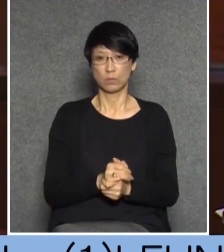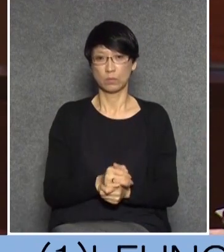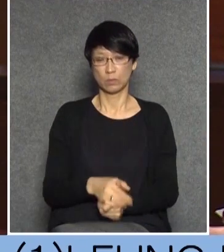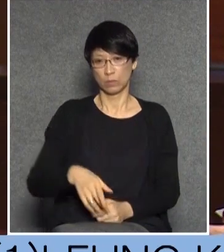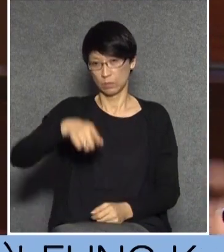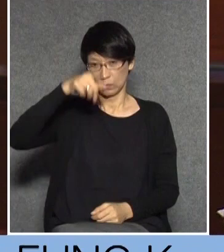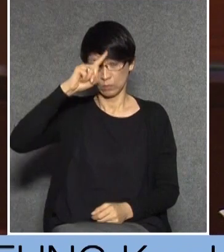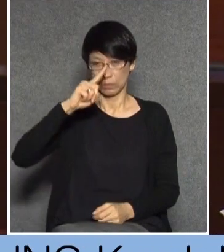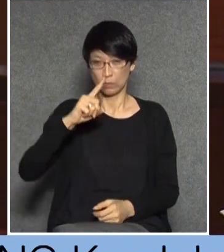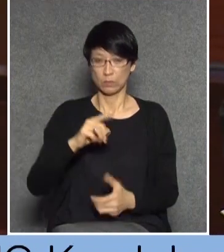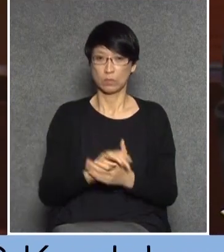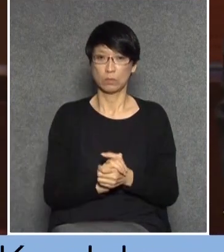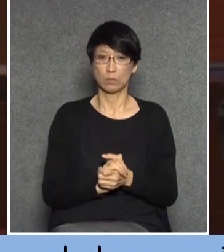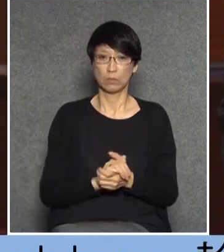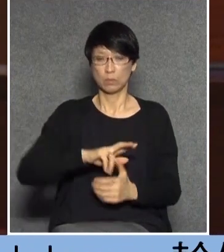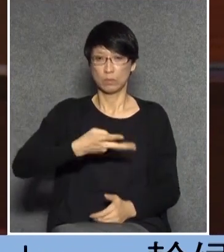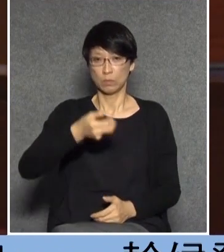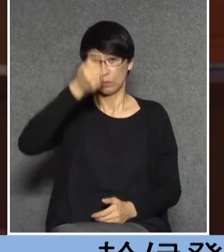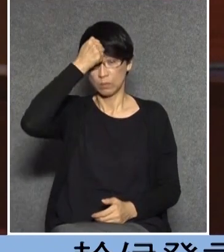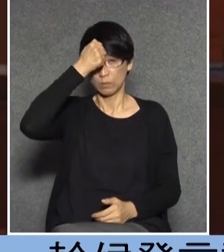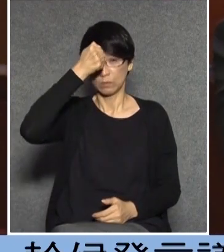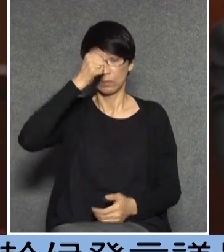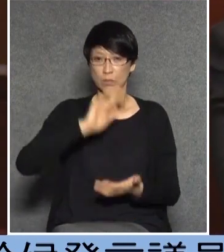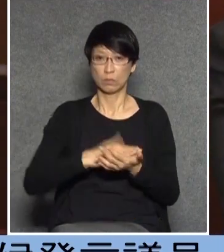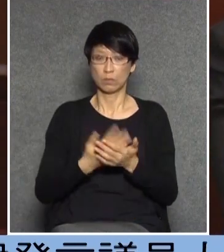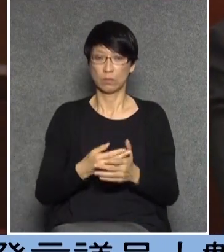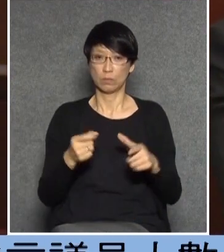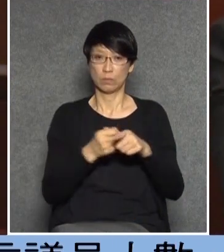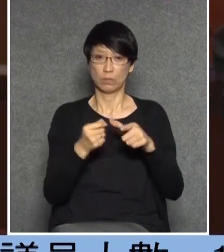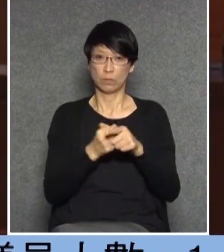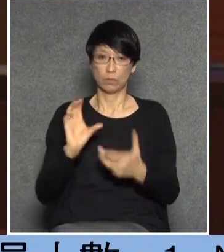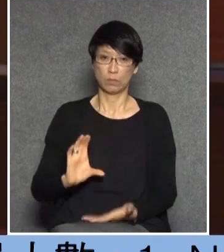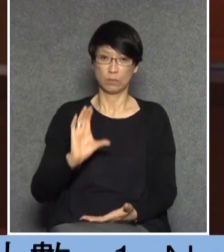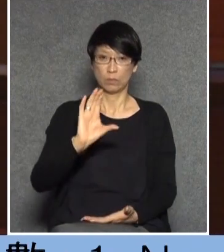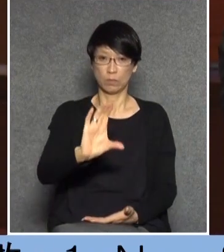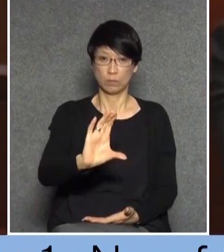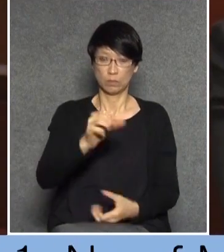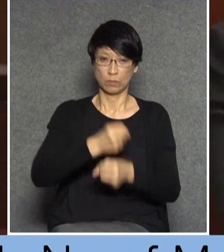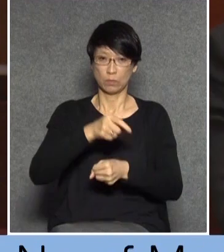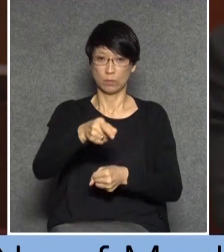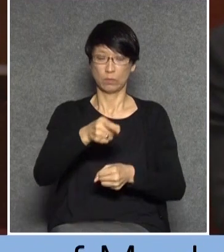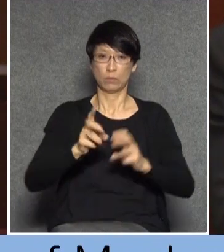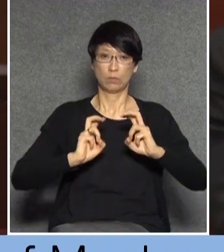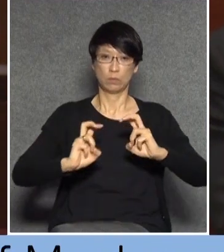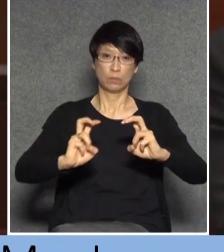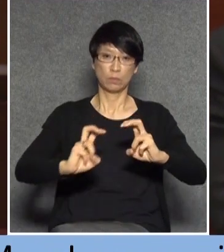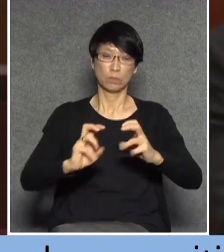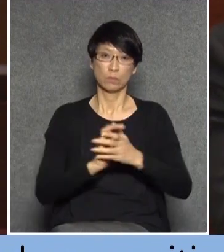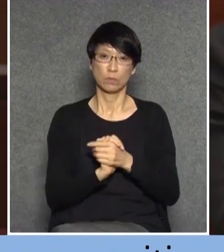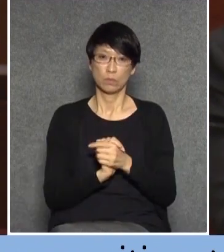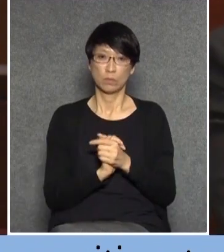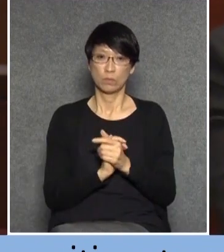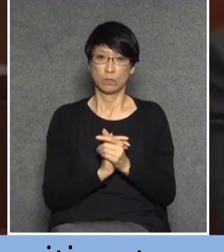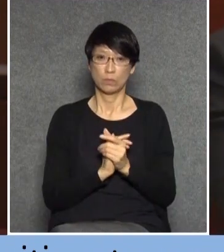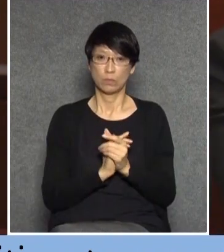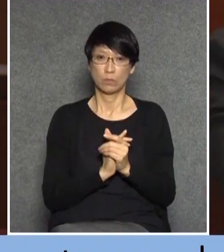頭，是吧？但是用公帑去做呢啲鐵路出嚟嘅，大佬係咪？